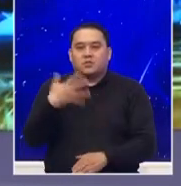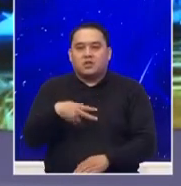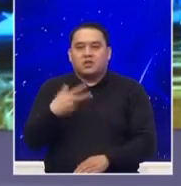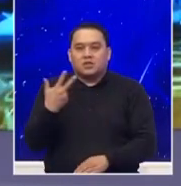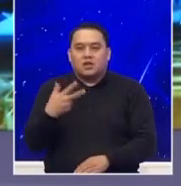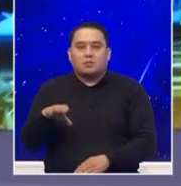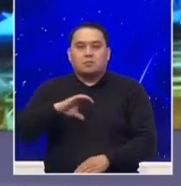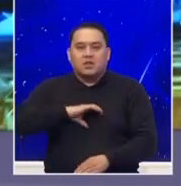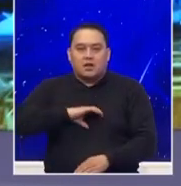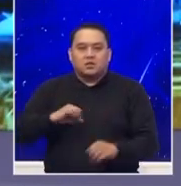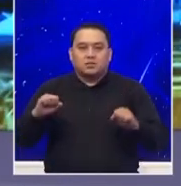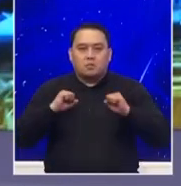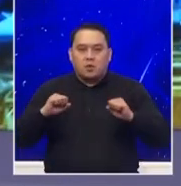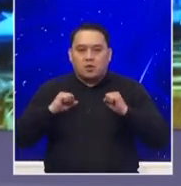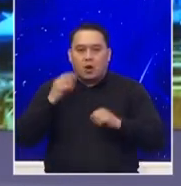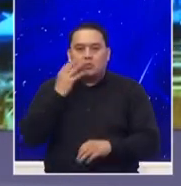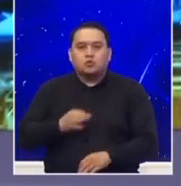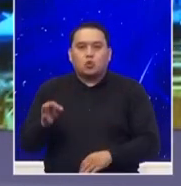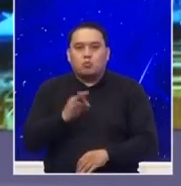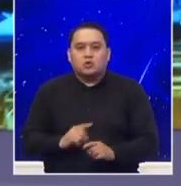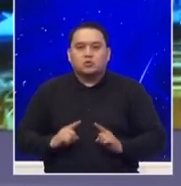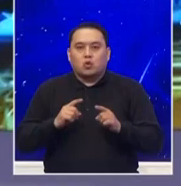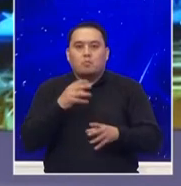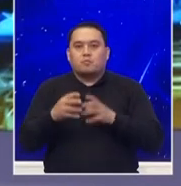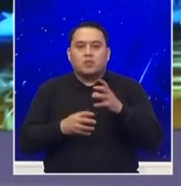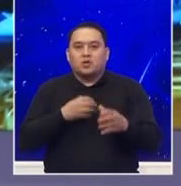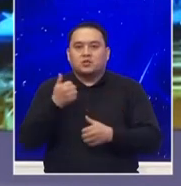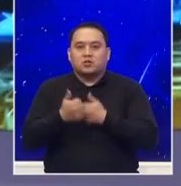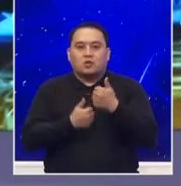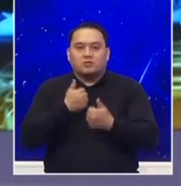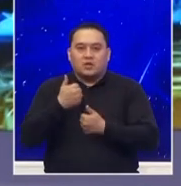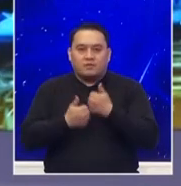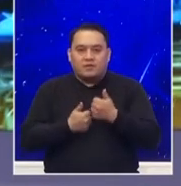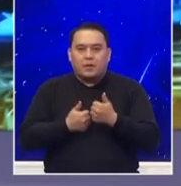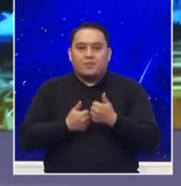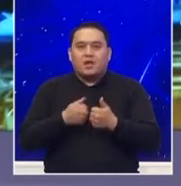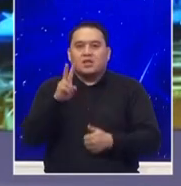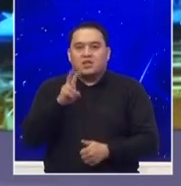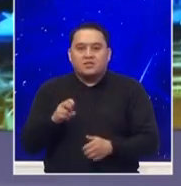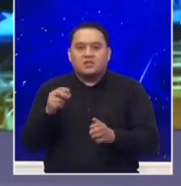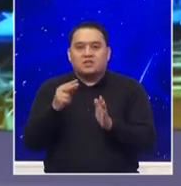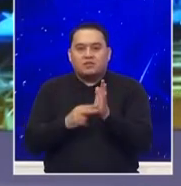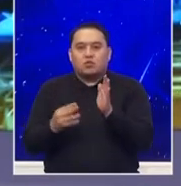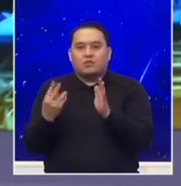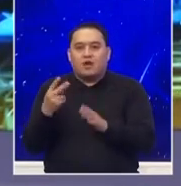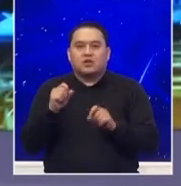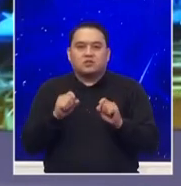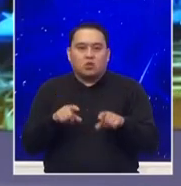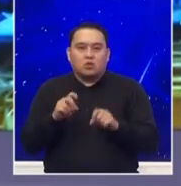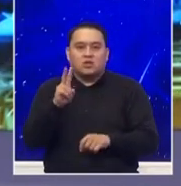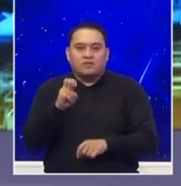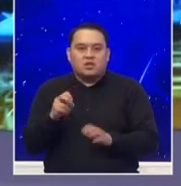«853 медали завоевали спортсмены Алматинской области на республиканских и международных соревнованиях. Из них 292